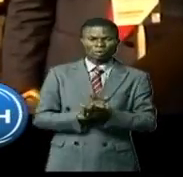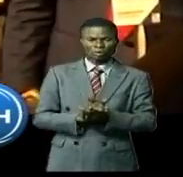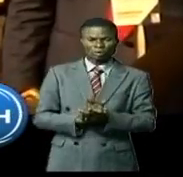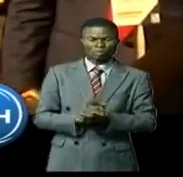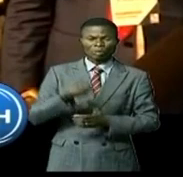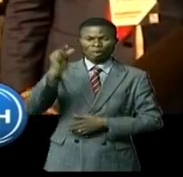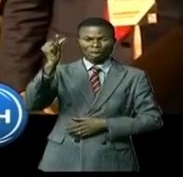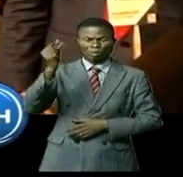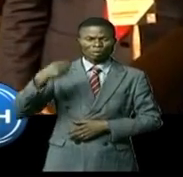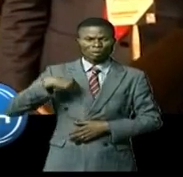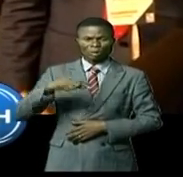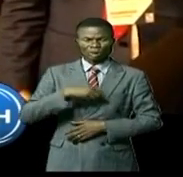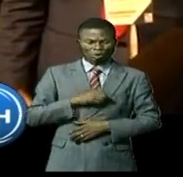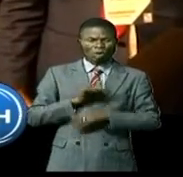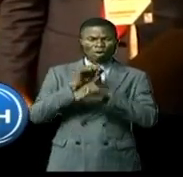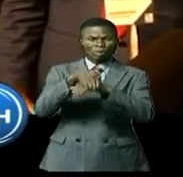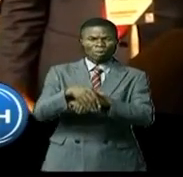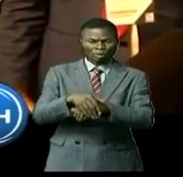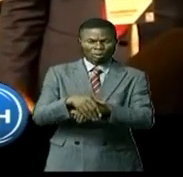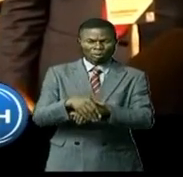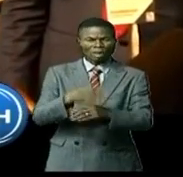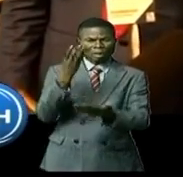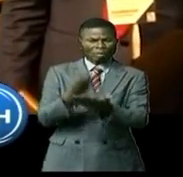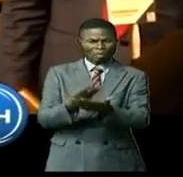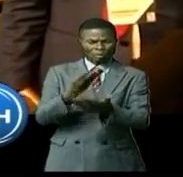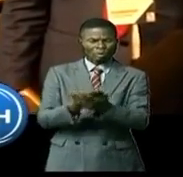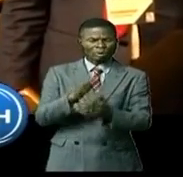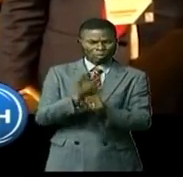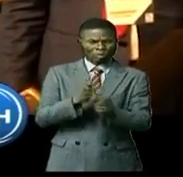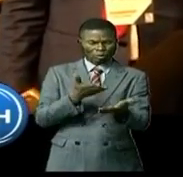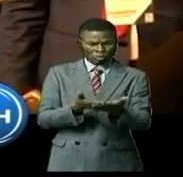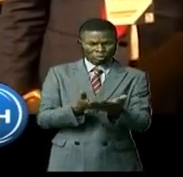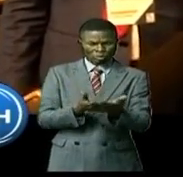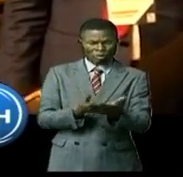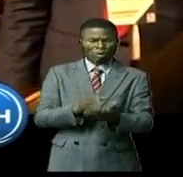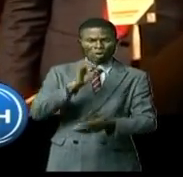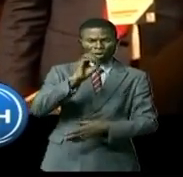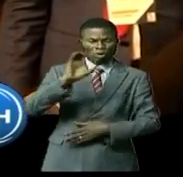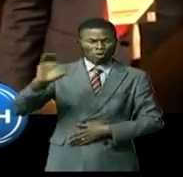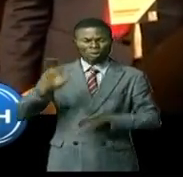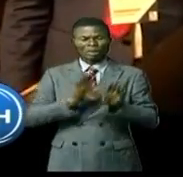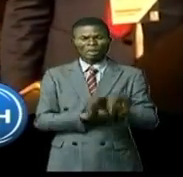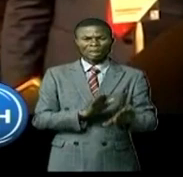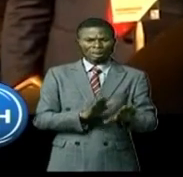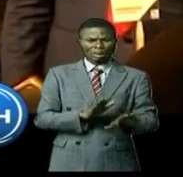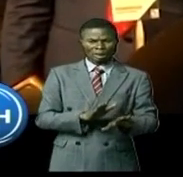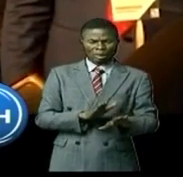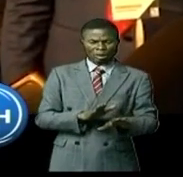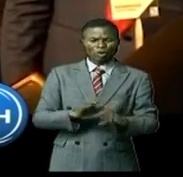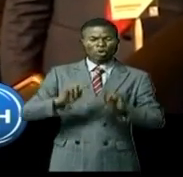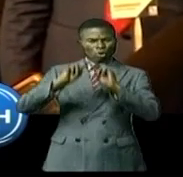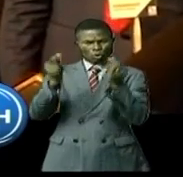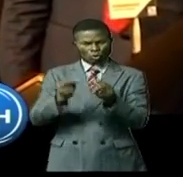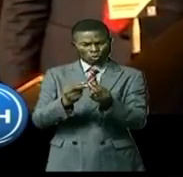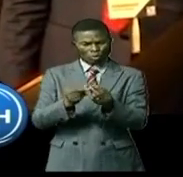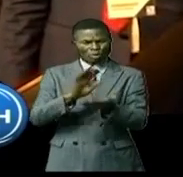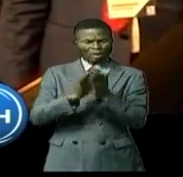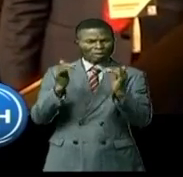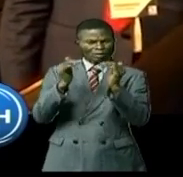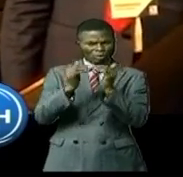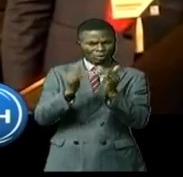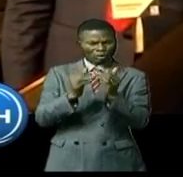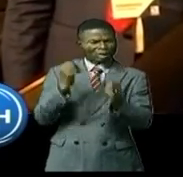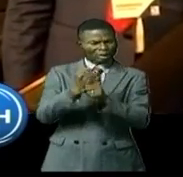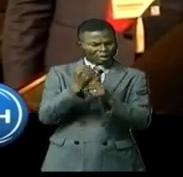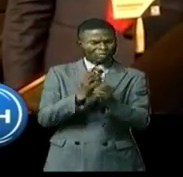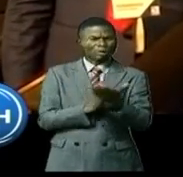mines contribuent dans notre budget énormément et l'OCC, en tant que tierce partie de l'évaluation de la conformité, doit jouer